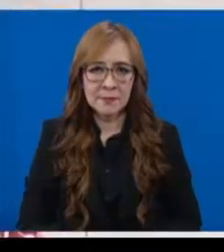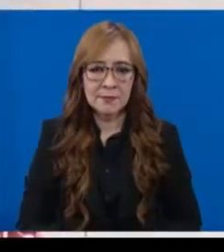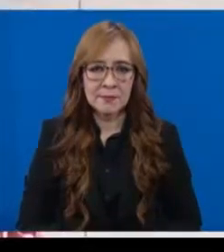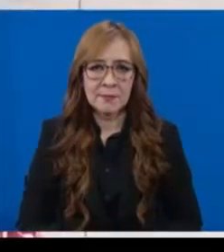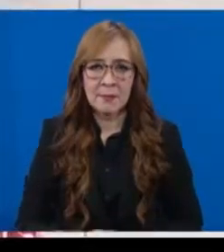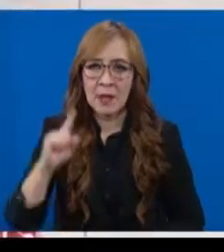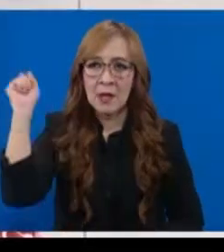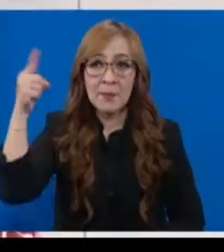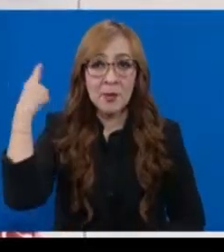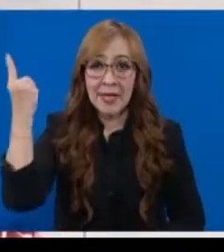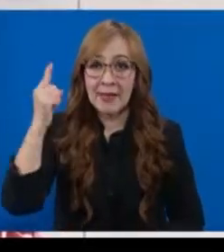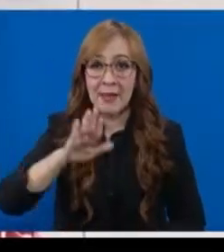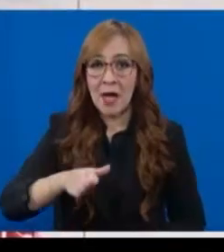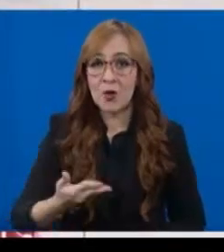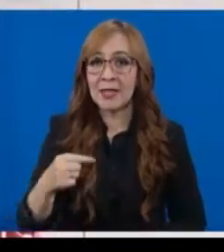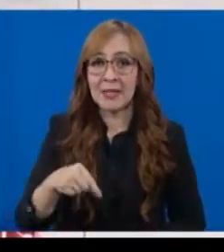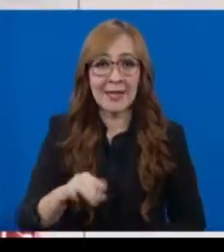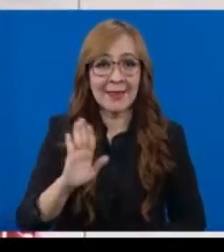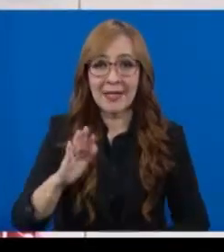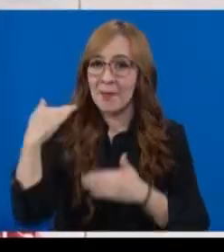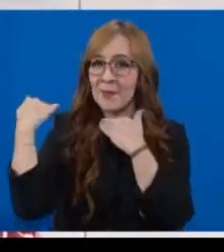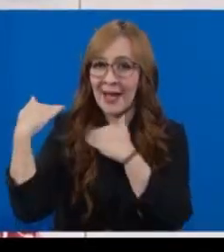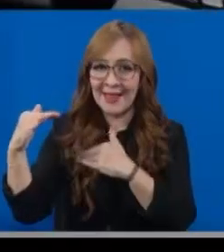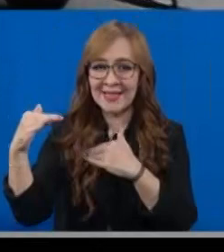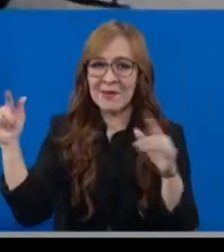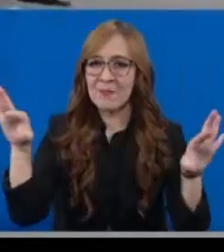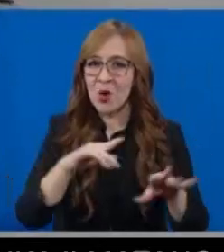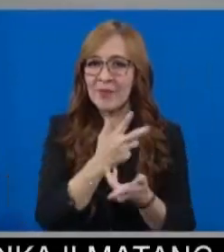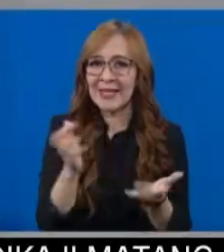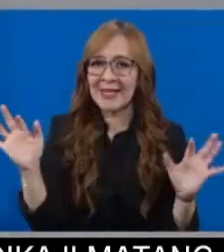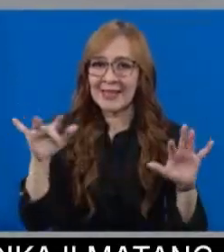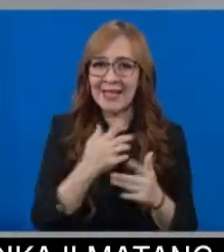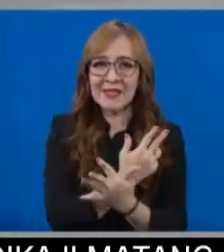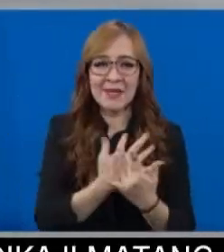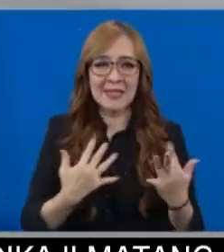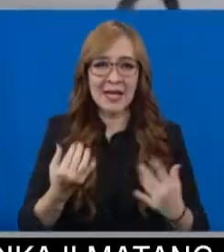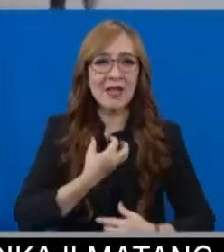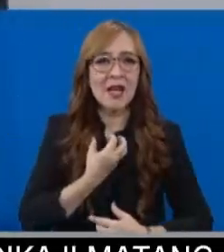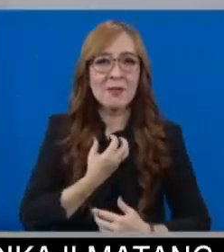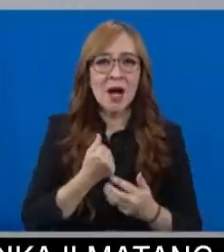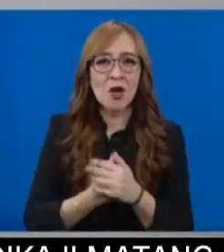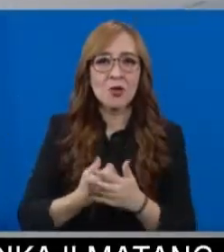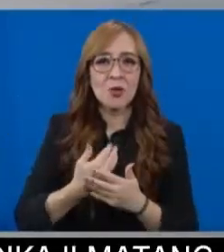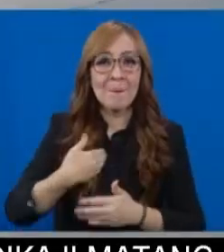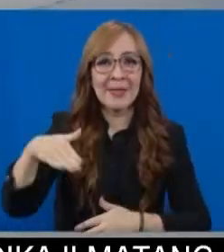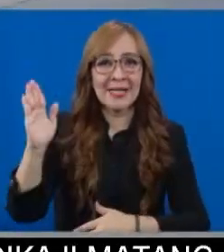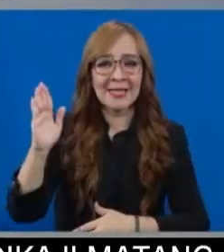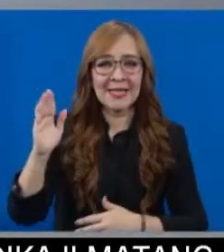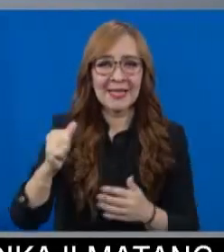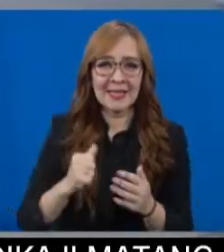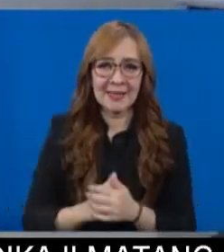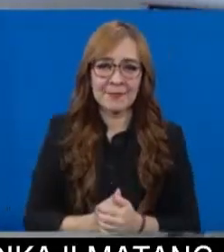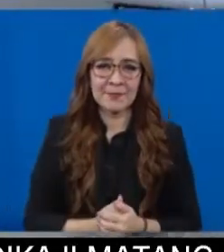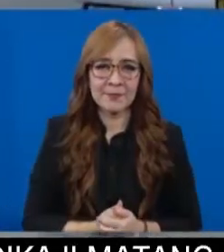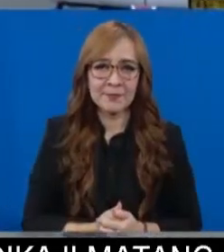Pemerintah tahun ini sudah tidak lagi membatasi mobilitas masyarakat yang ingin melakukan perjalanan ke luar kota selama periode Natal dan Tahun